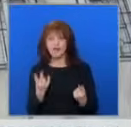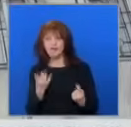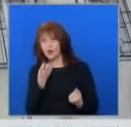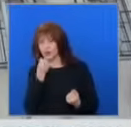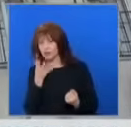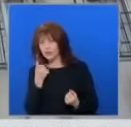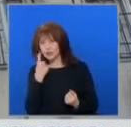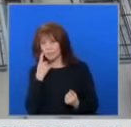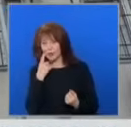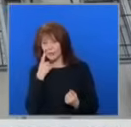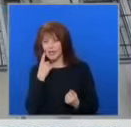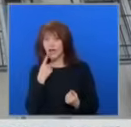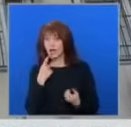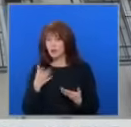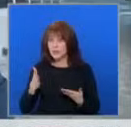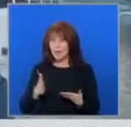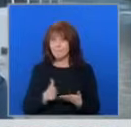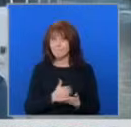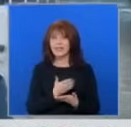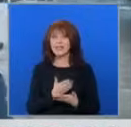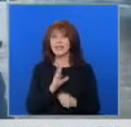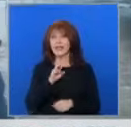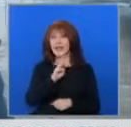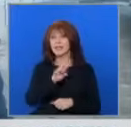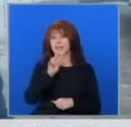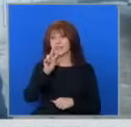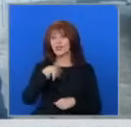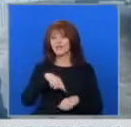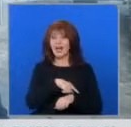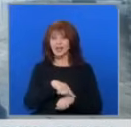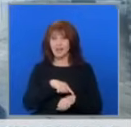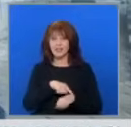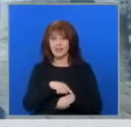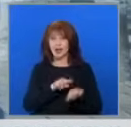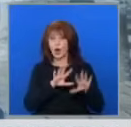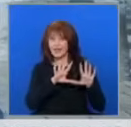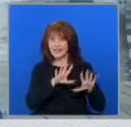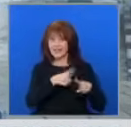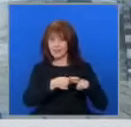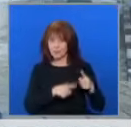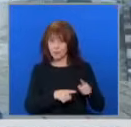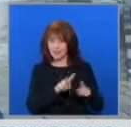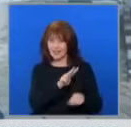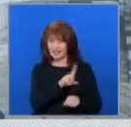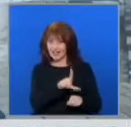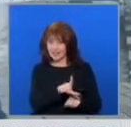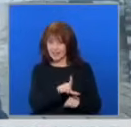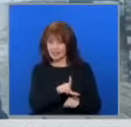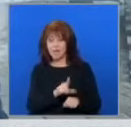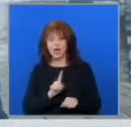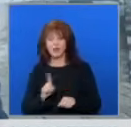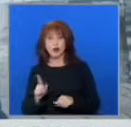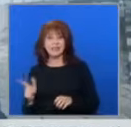с пробата. Но са минали 32 часа. Вече от 10.30 часа на 27 до